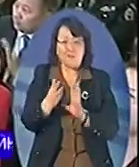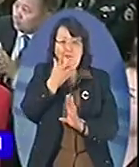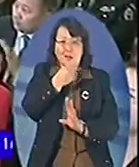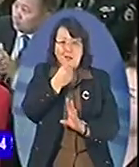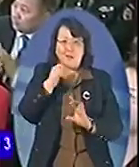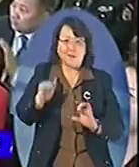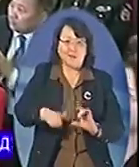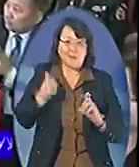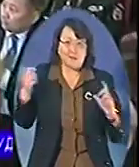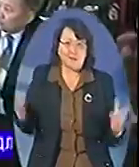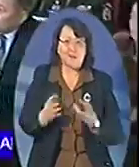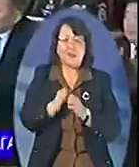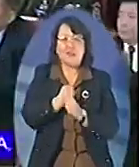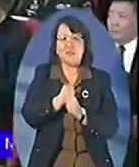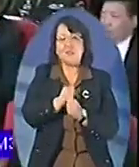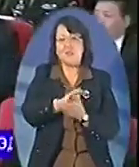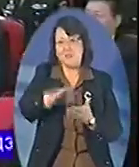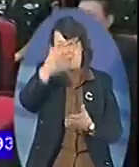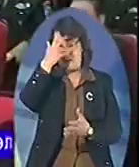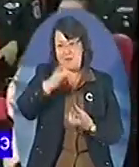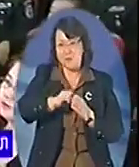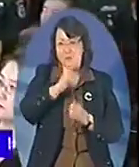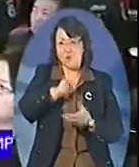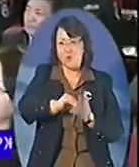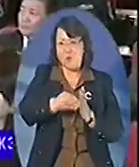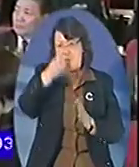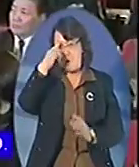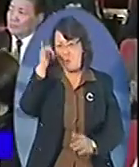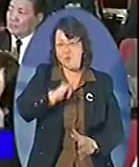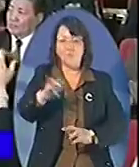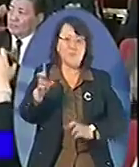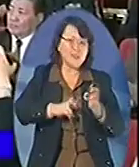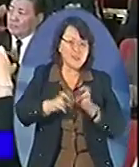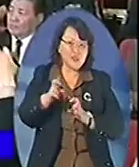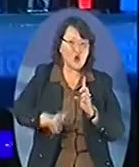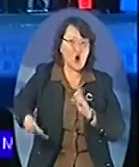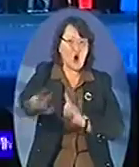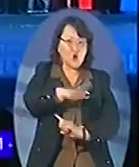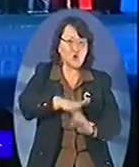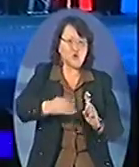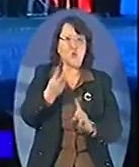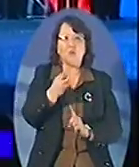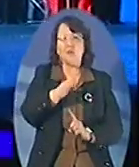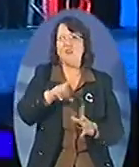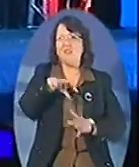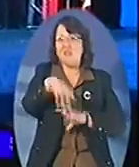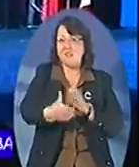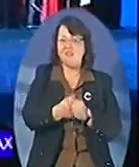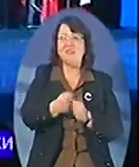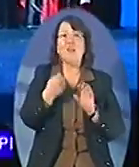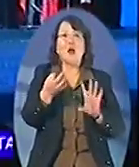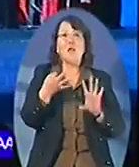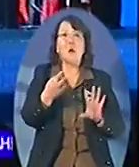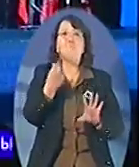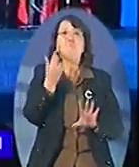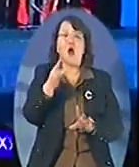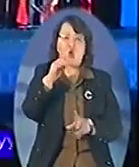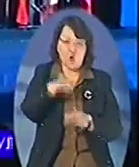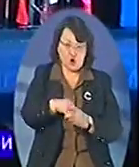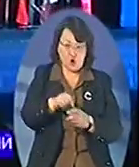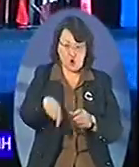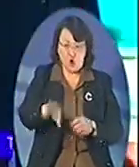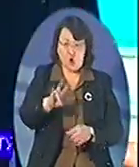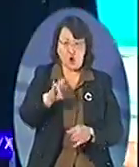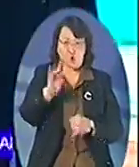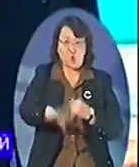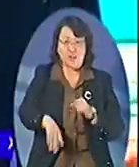хэдэн алхам хийхээр төлөвлөжээ. Одоогоор Монгол улс бизнесийн орчны үнэлгээгээр дэлхийд 88-р байрт явуул. Энэ оны төгсгөл гэхэд